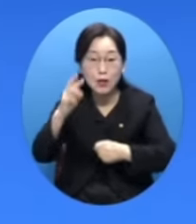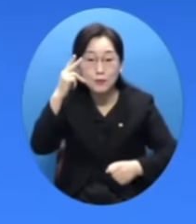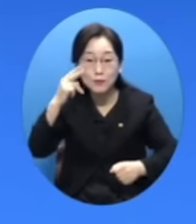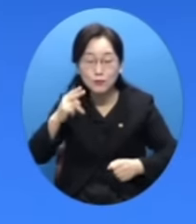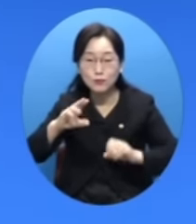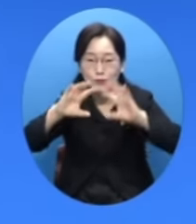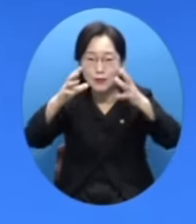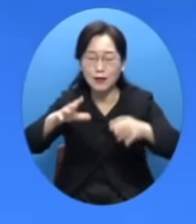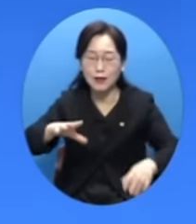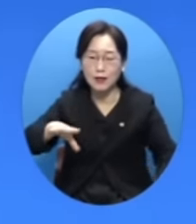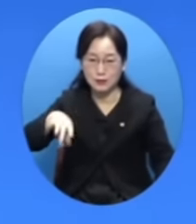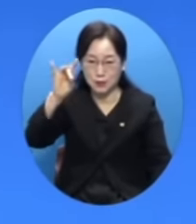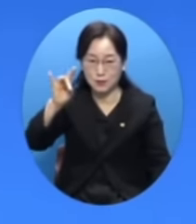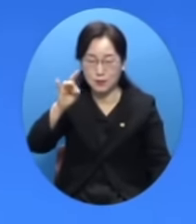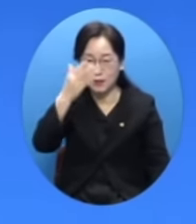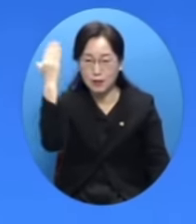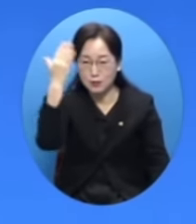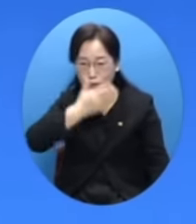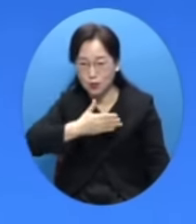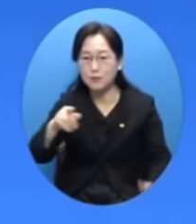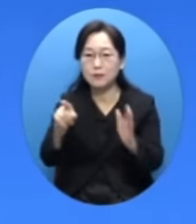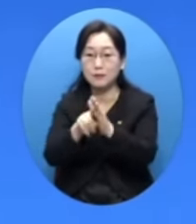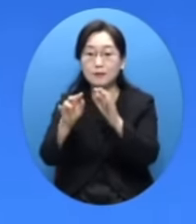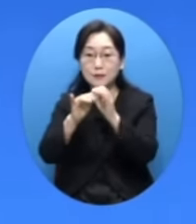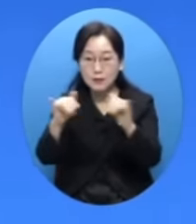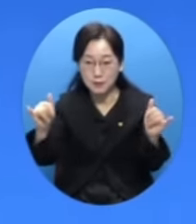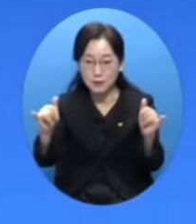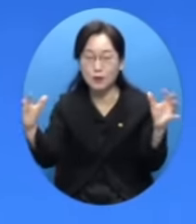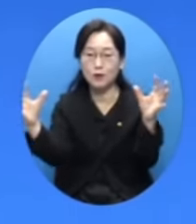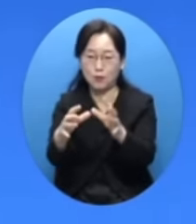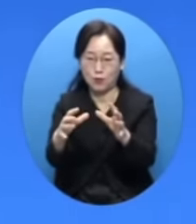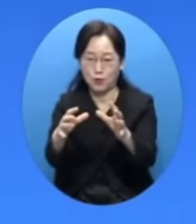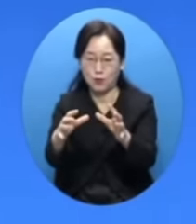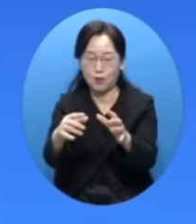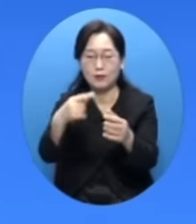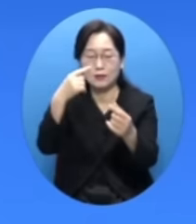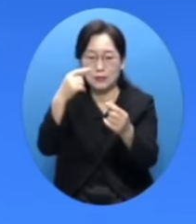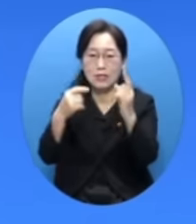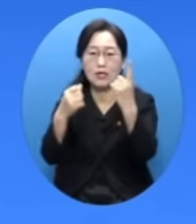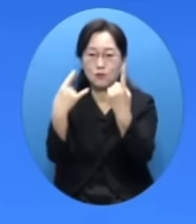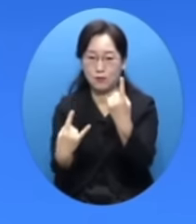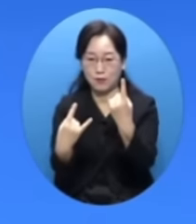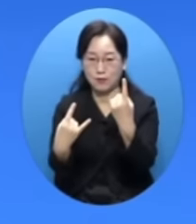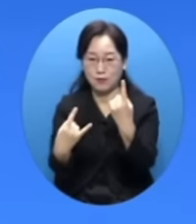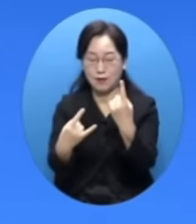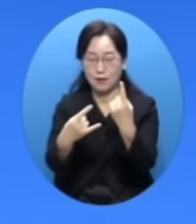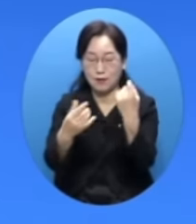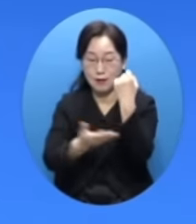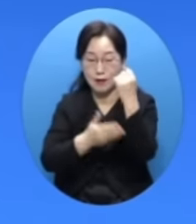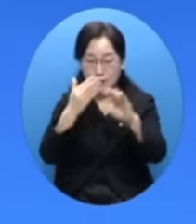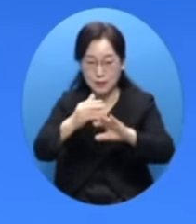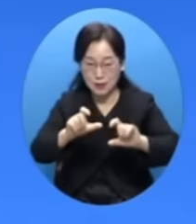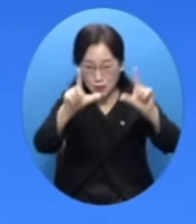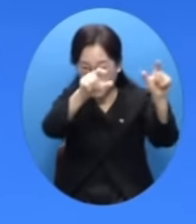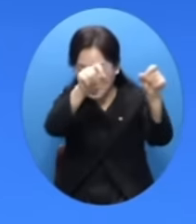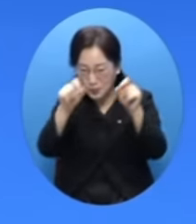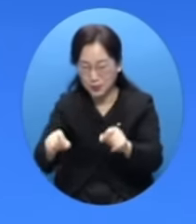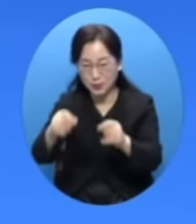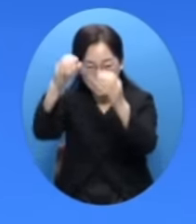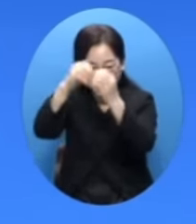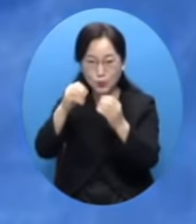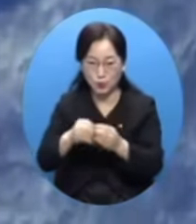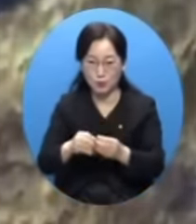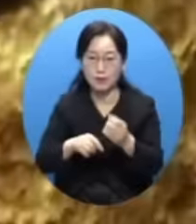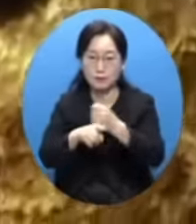청교도들이 드린 첫 번째 추수감사절 그 예배를 기념해서 드리는 전통을 따르는 것입니다.